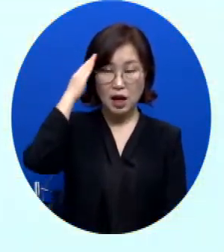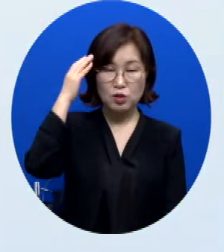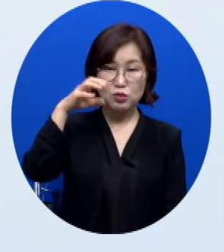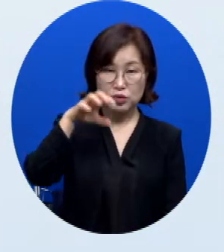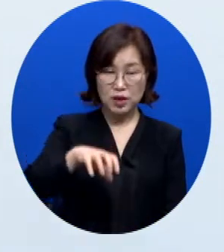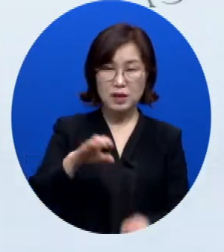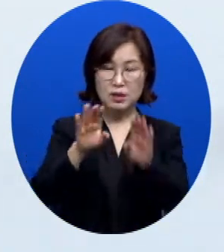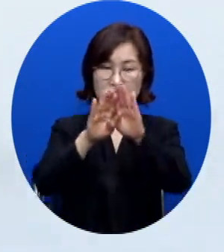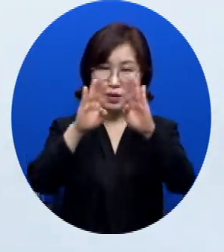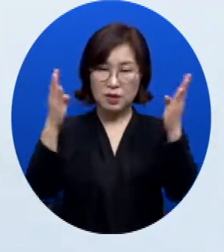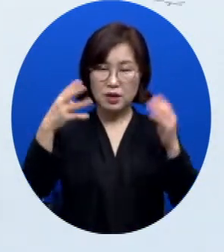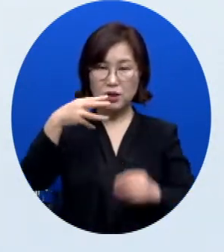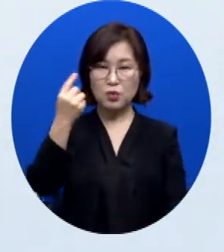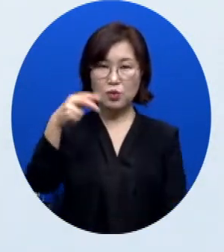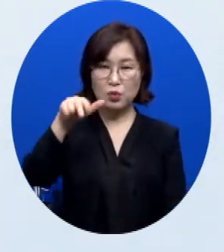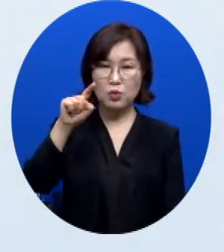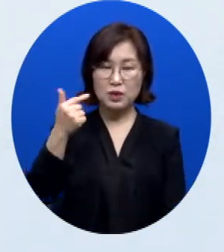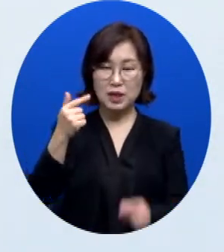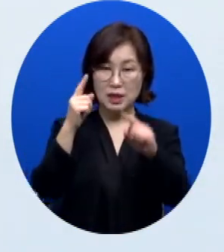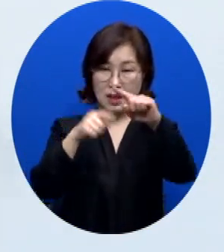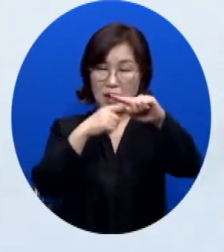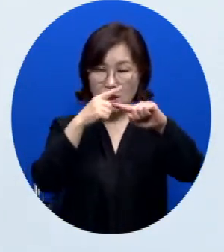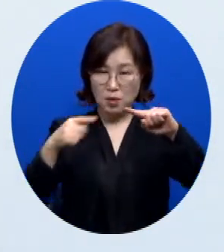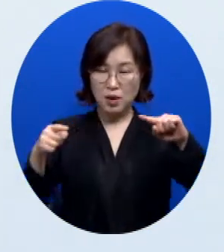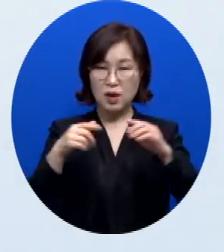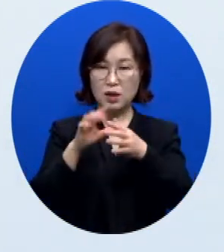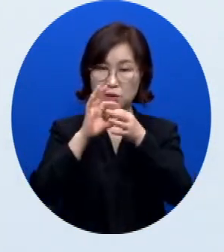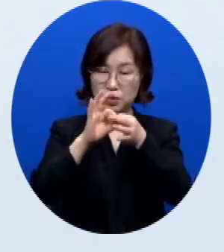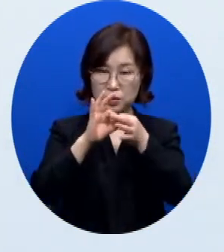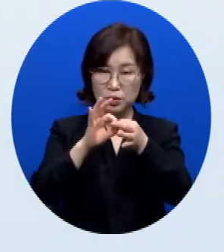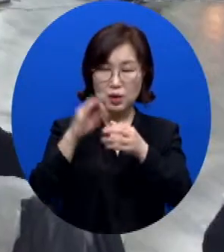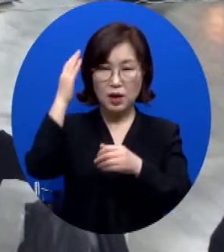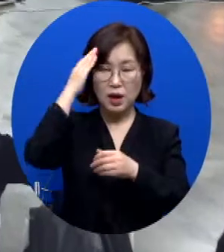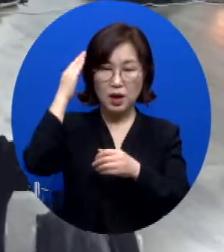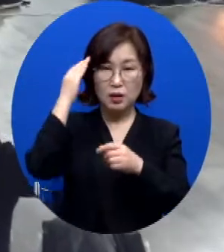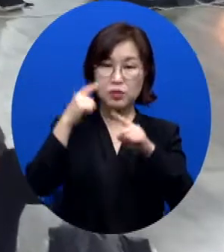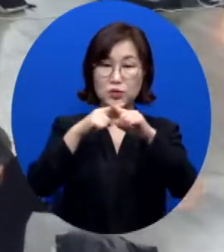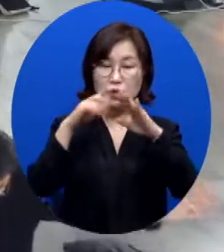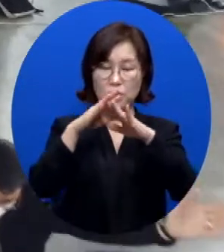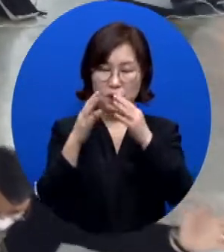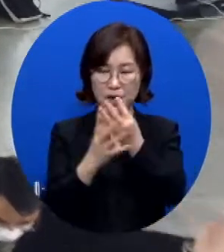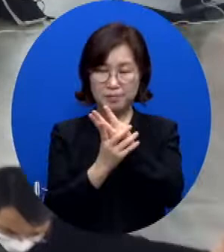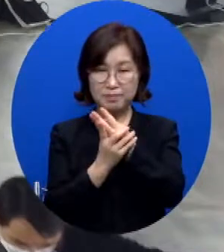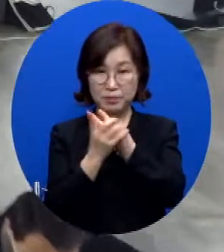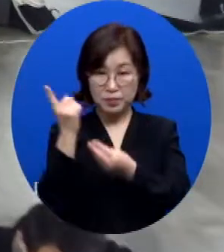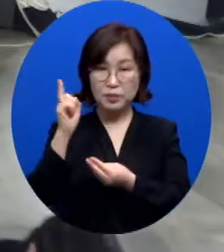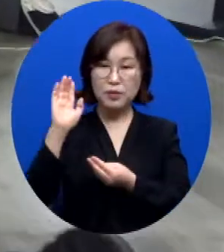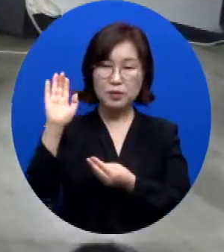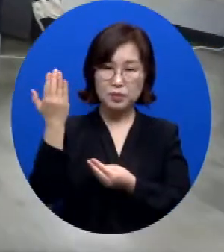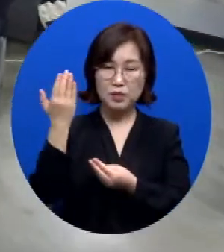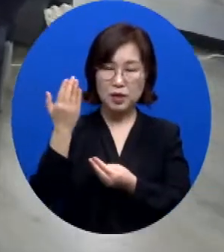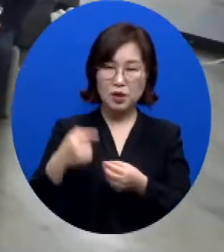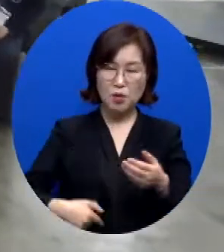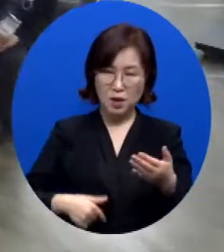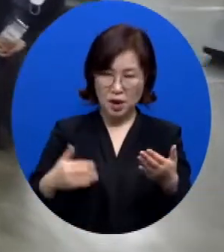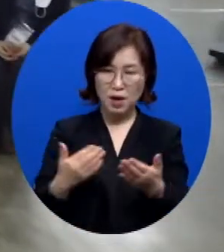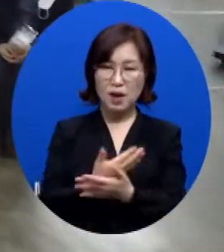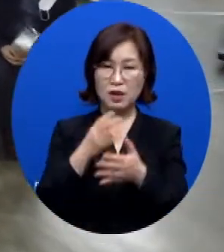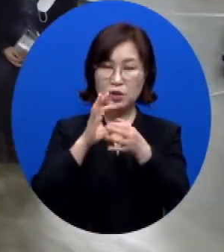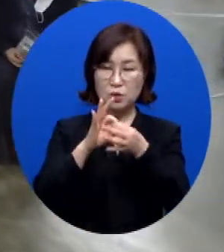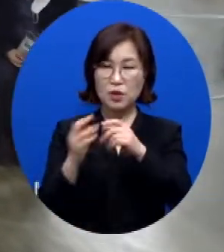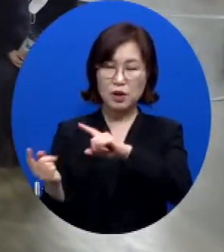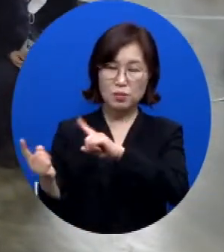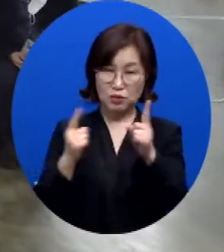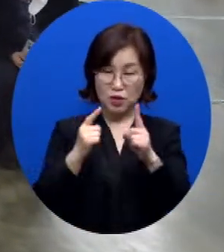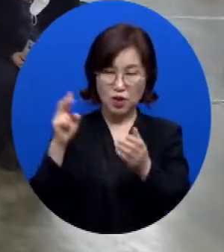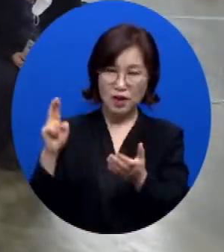제4차 국제로잔대회. 이번 대회를 계기로 한국교회가 한마음으로 힘을 합해 다시 한번 회개를 통한 부흥의 기적이